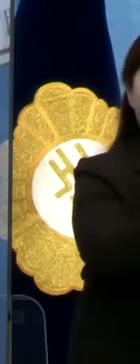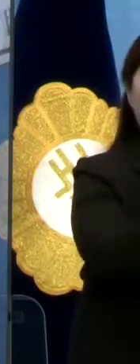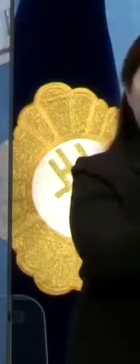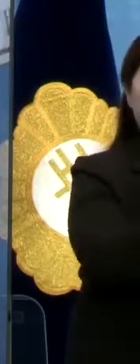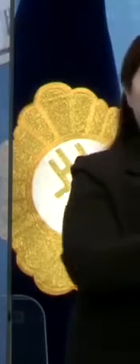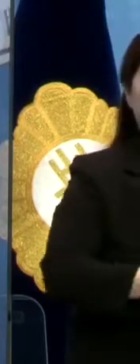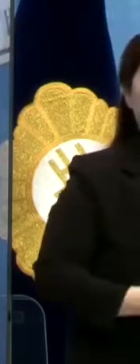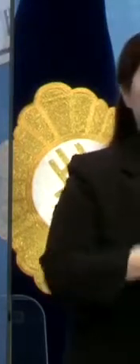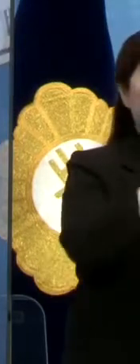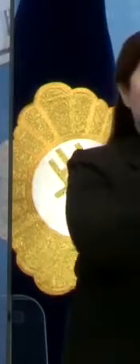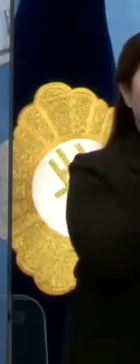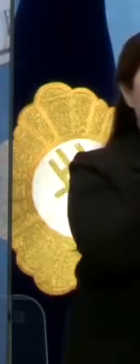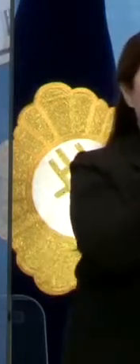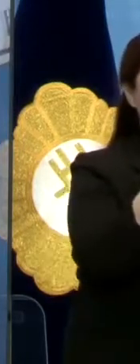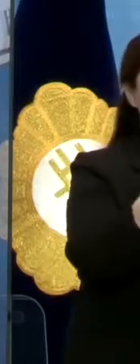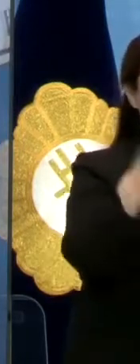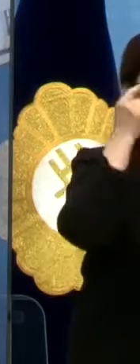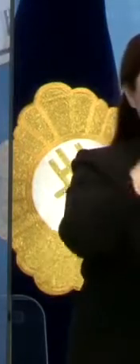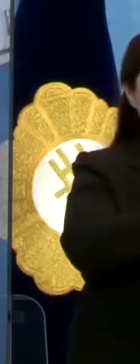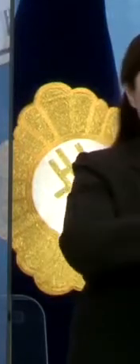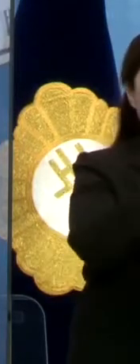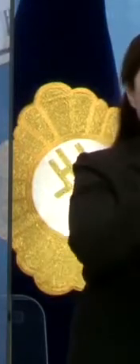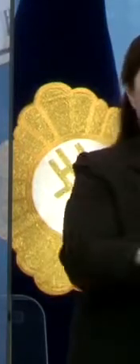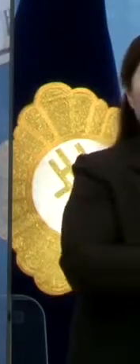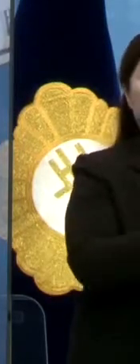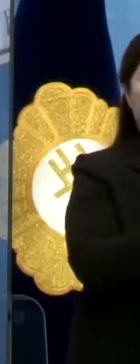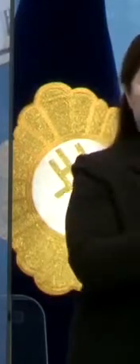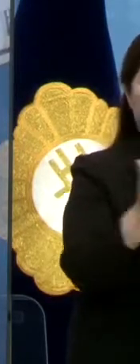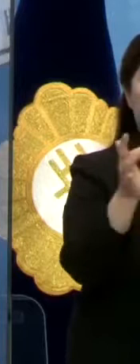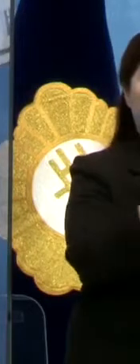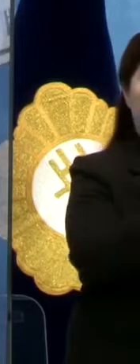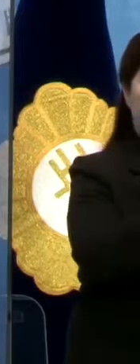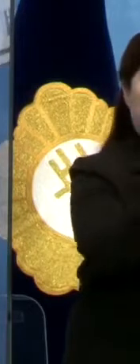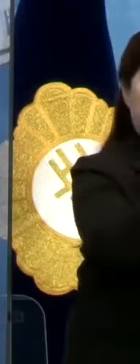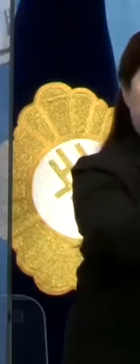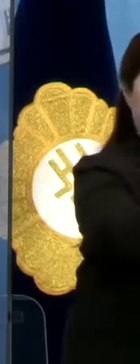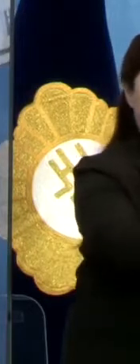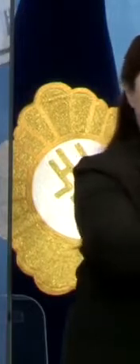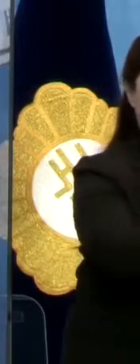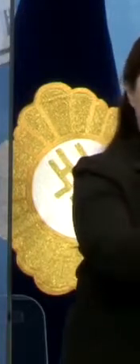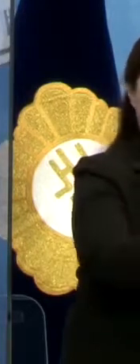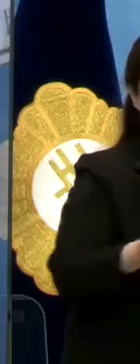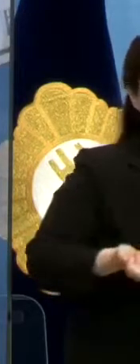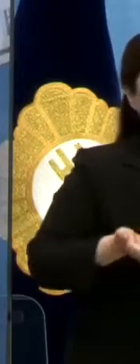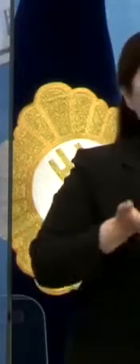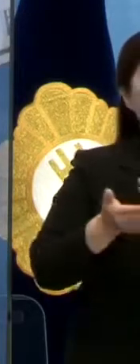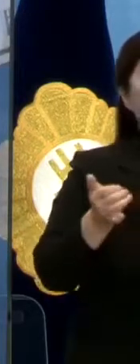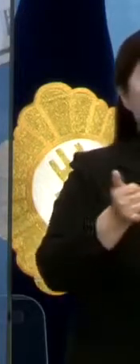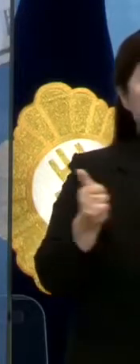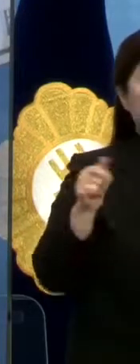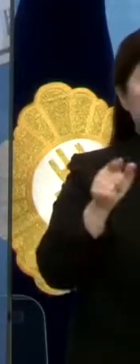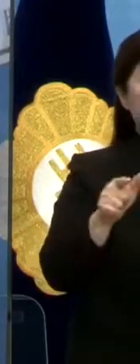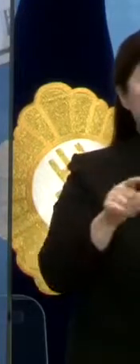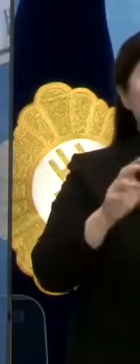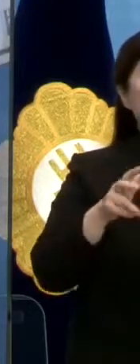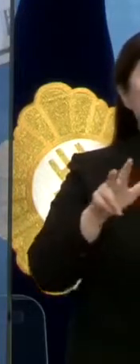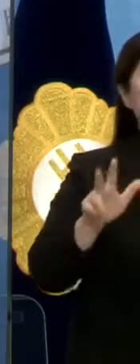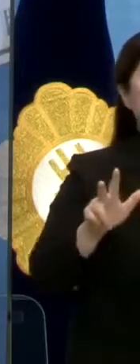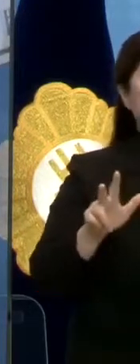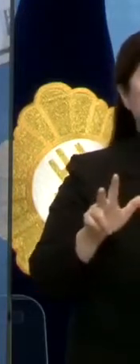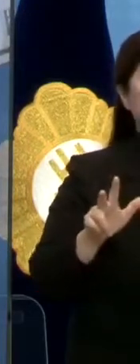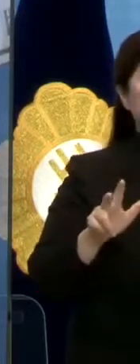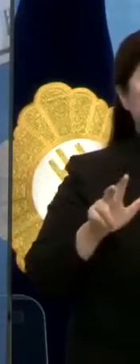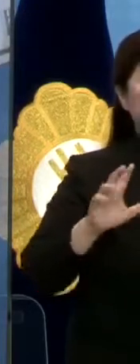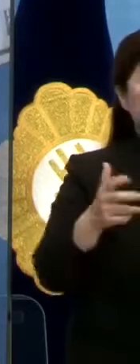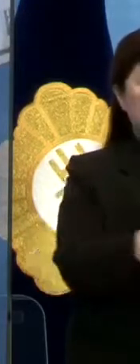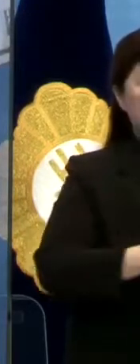노벨 평화상 추천서는 온라인으로만 제출이 가능하고 추천자는 각국의 현직 국회의원,